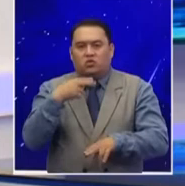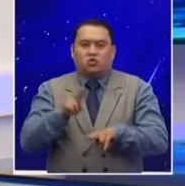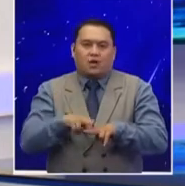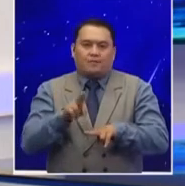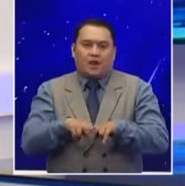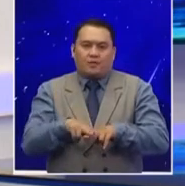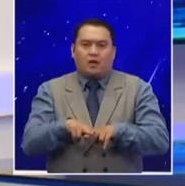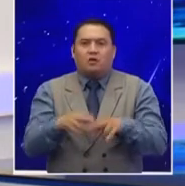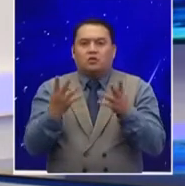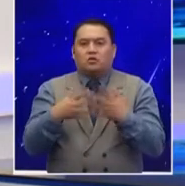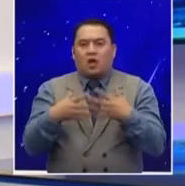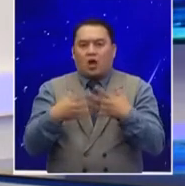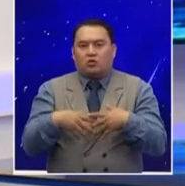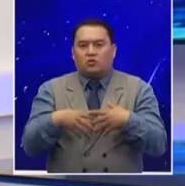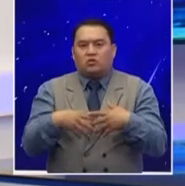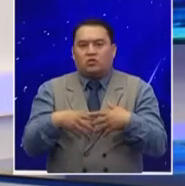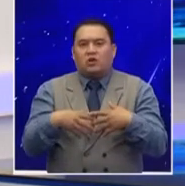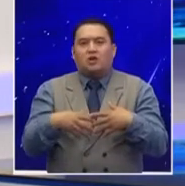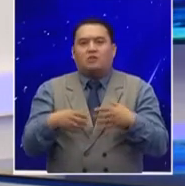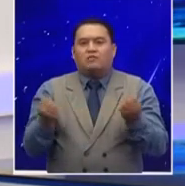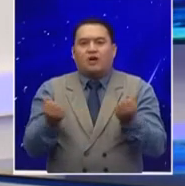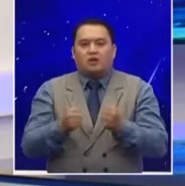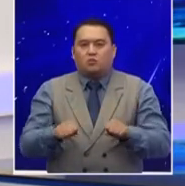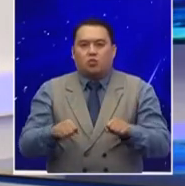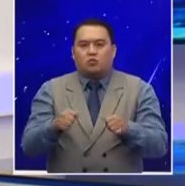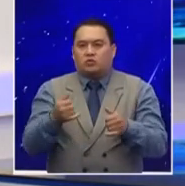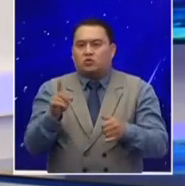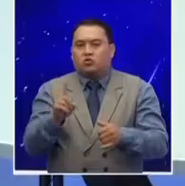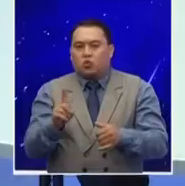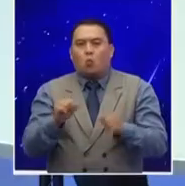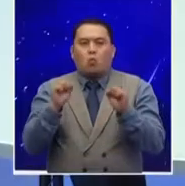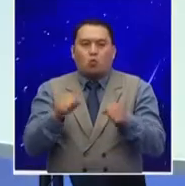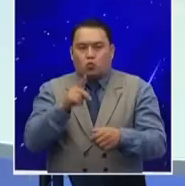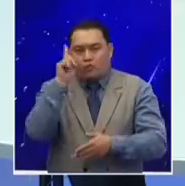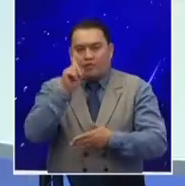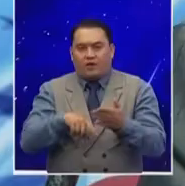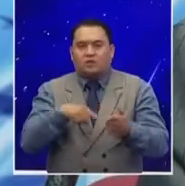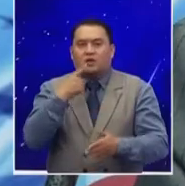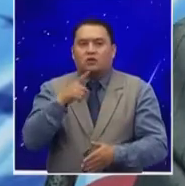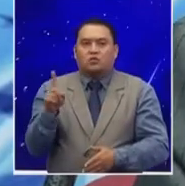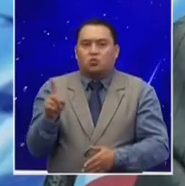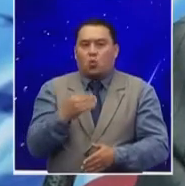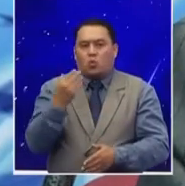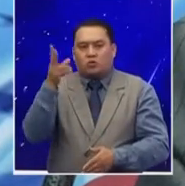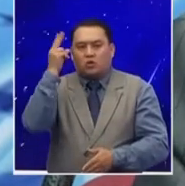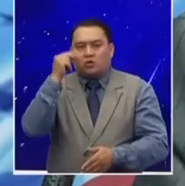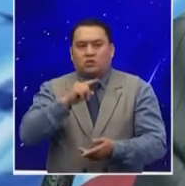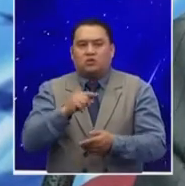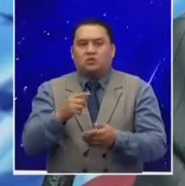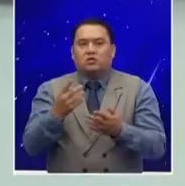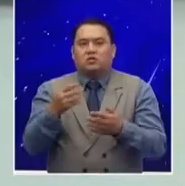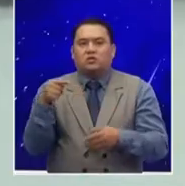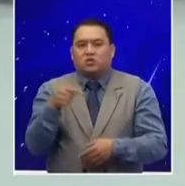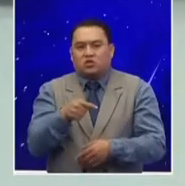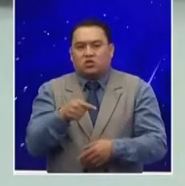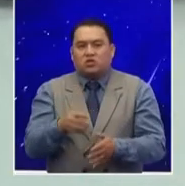личность. Сосчитать их точное количество не представляется возможным, однако можно с уверенностью сказать, что их число измеряется